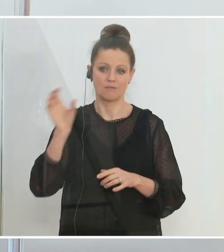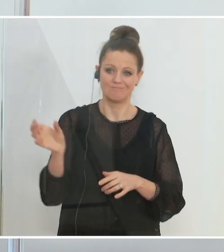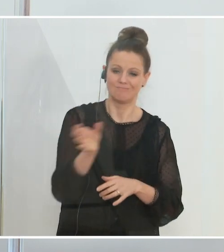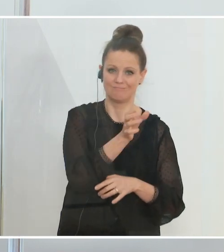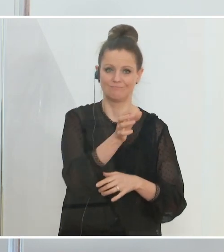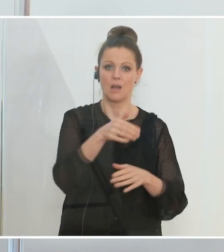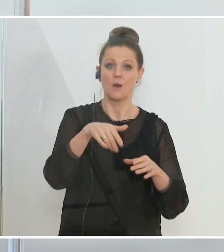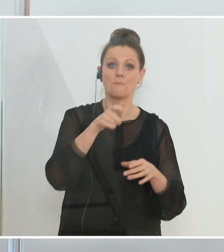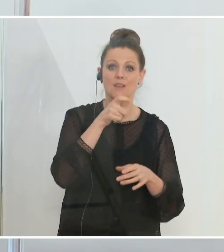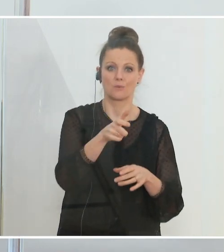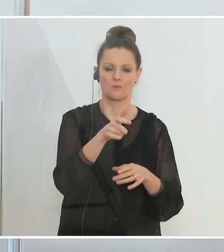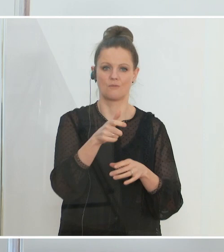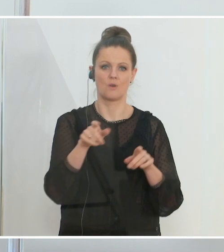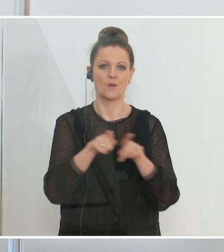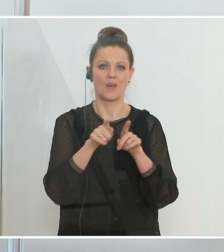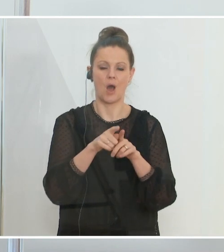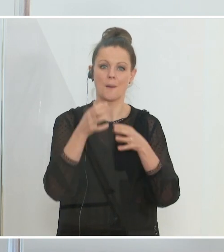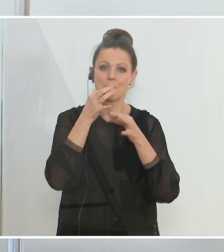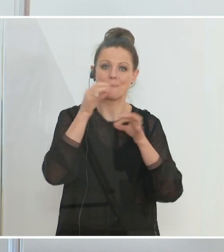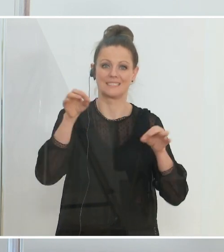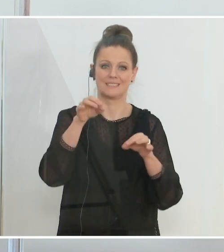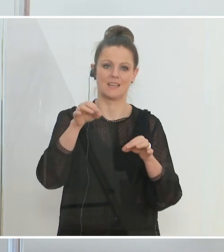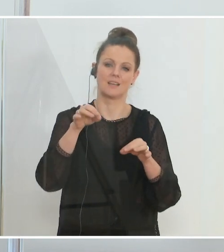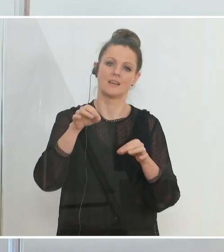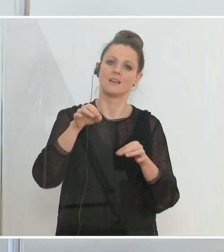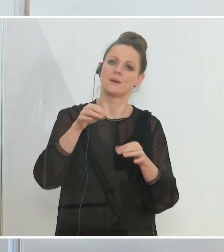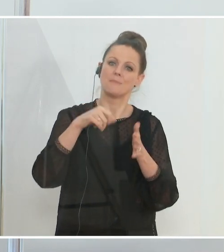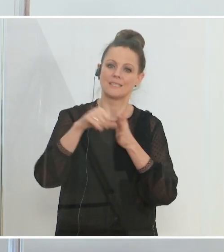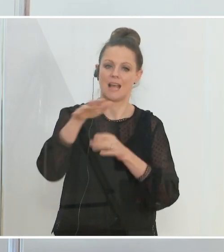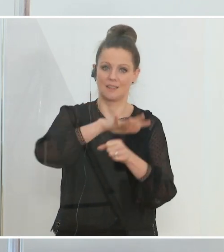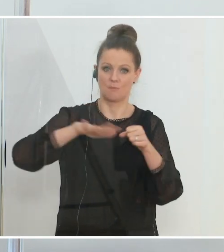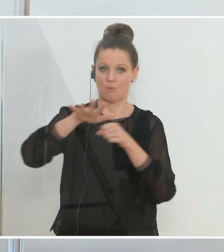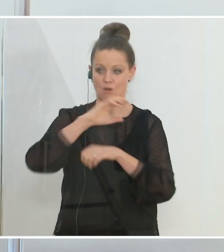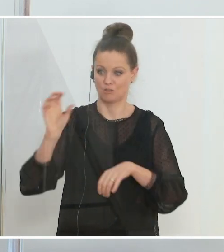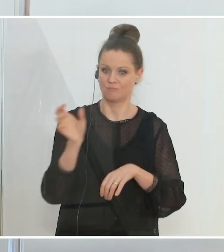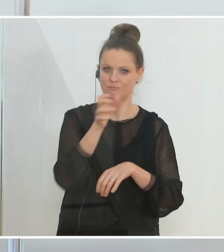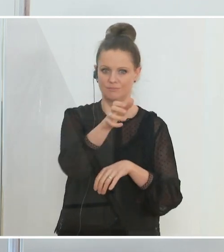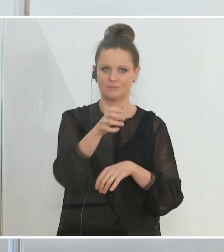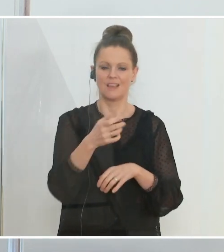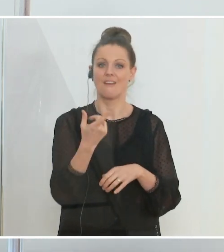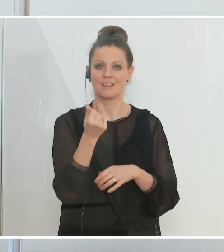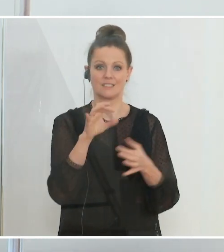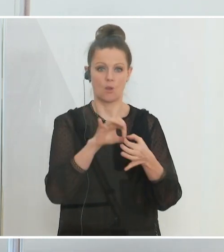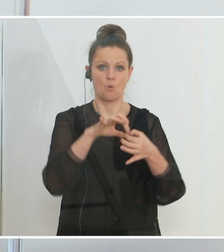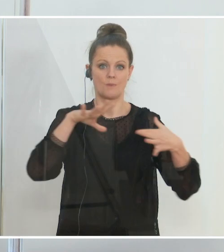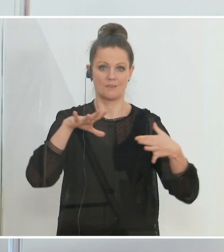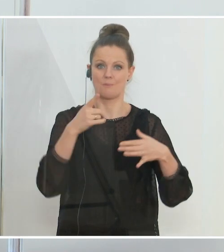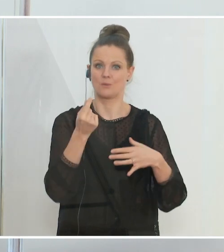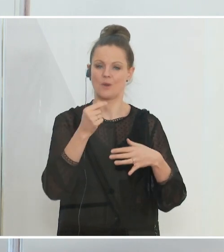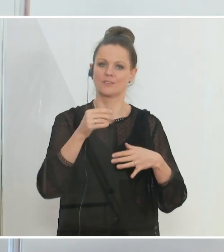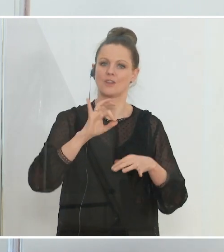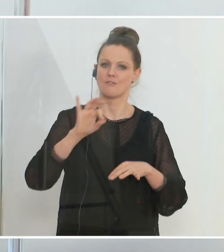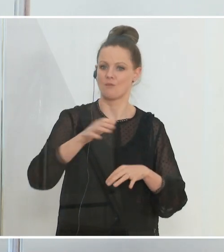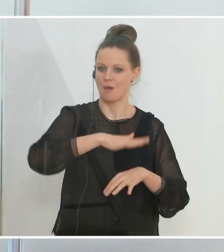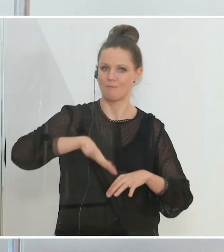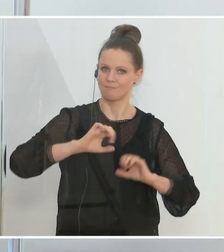Denn finanzielle Unabhängigkeit ist die Basis für die Selbstbestimmung der Frau. Und da ist mir das auch als Frauenministerin